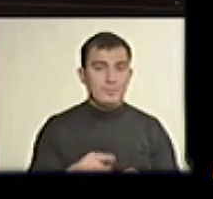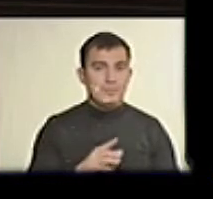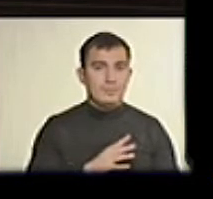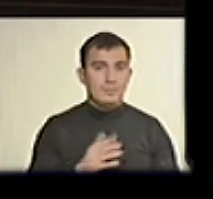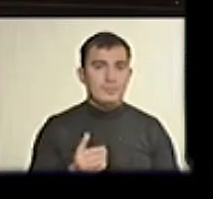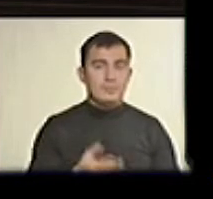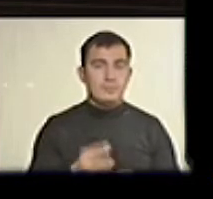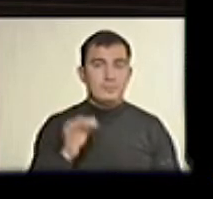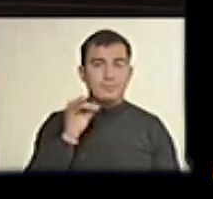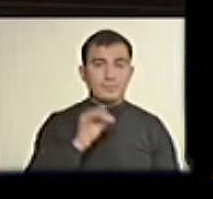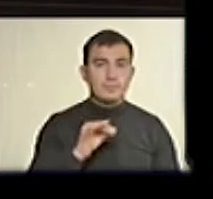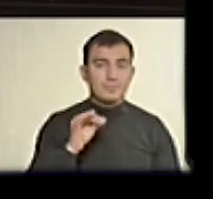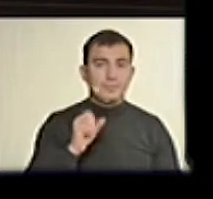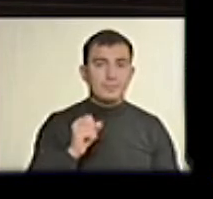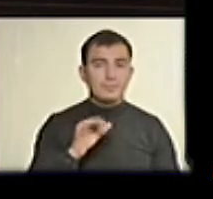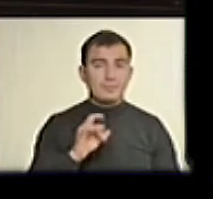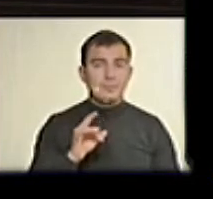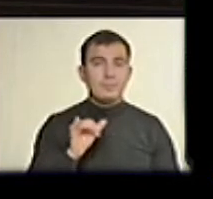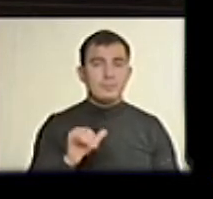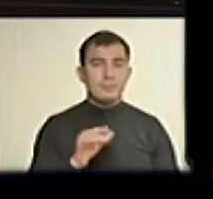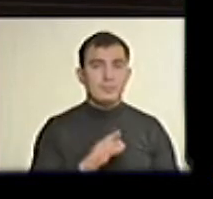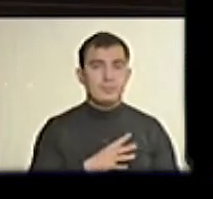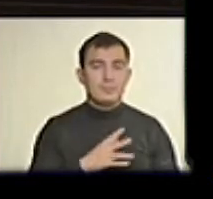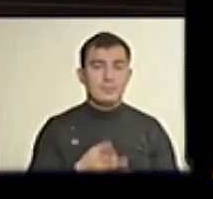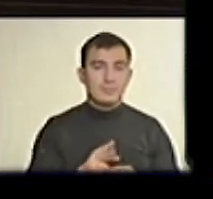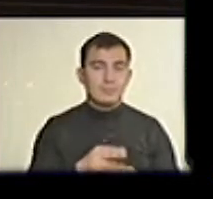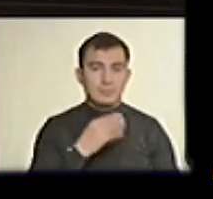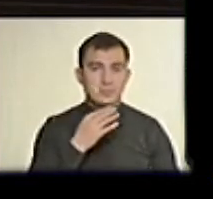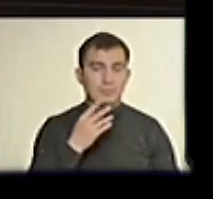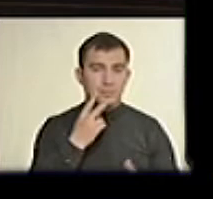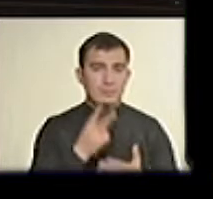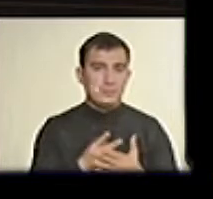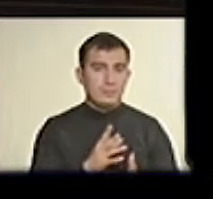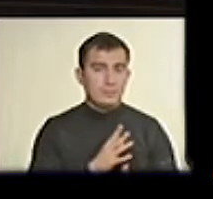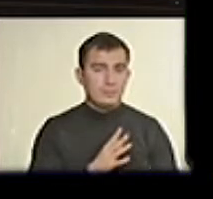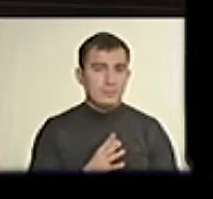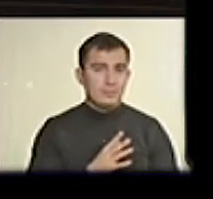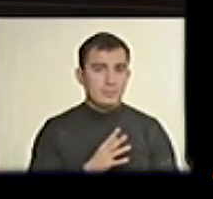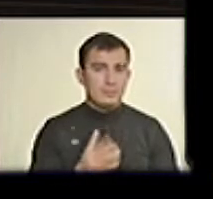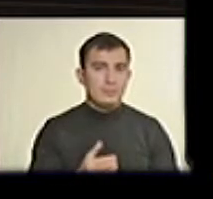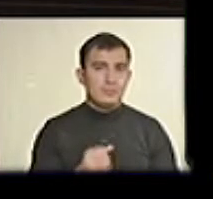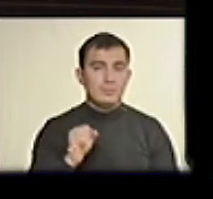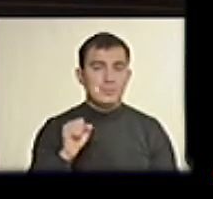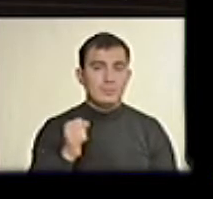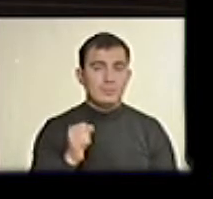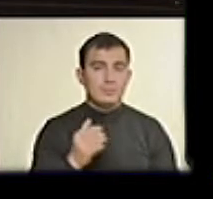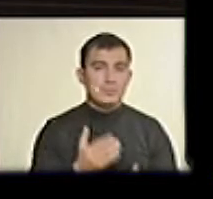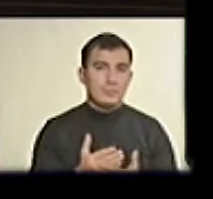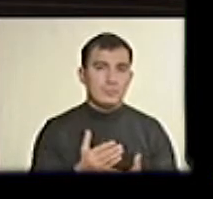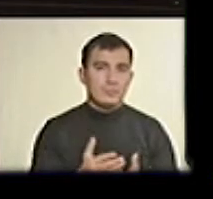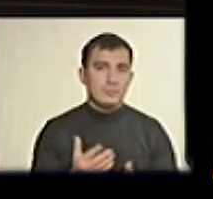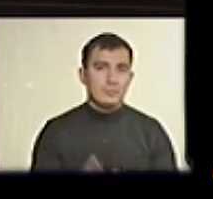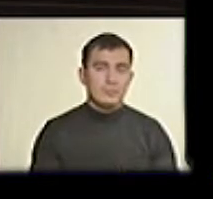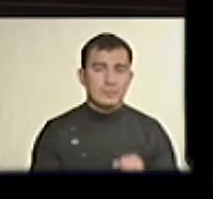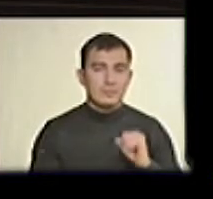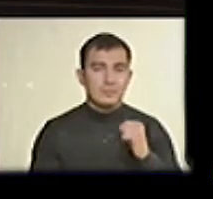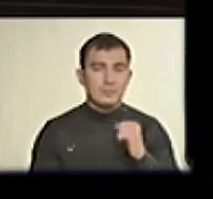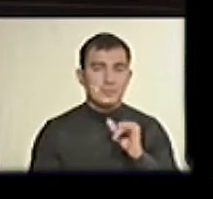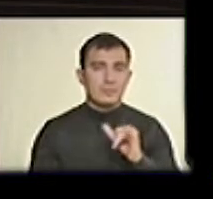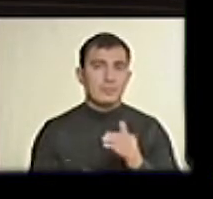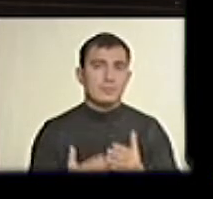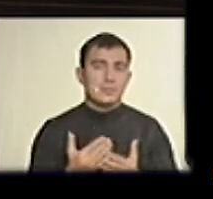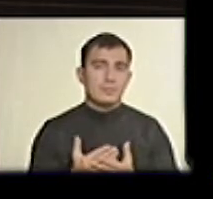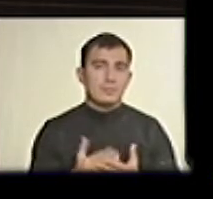haqidagi tarixiy asarlar ham juda ko'plab uchrab turgan ekan o'quvchilar. Endi adabiyot. Adabiyot